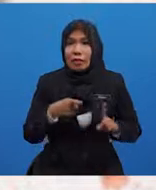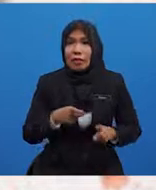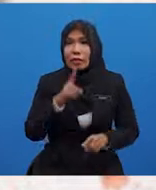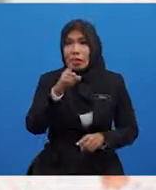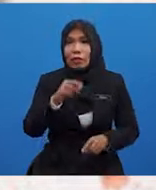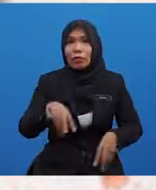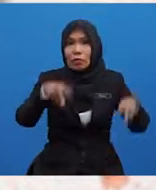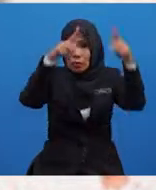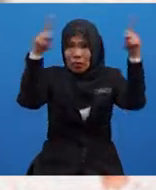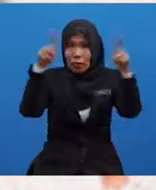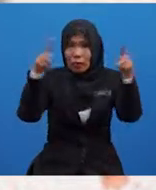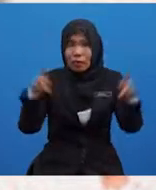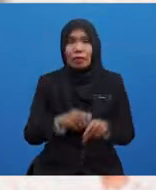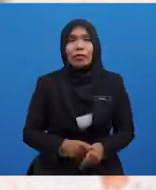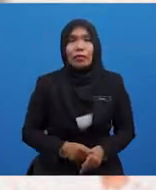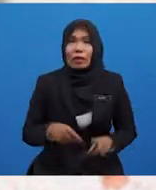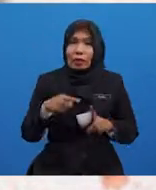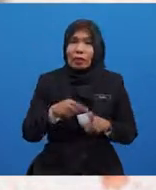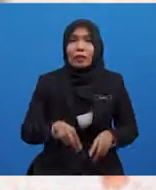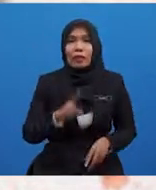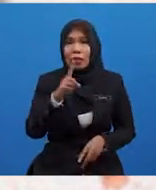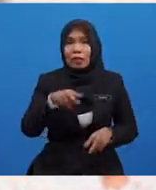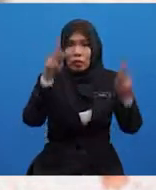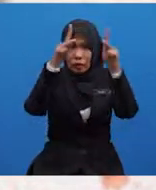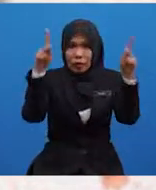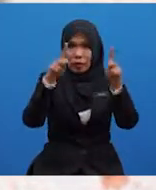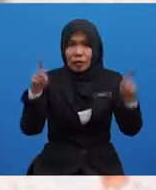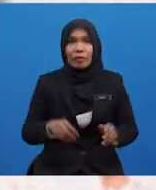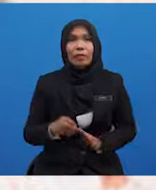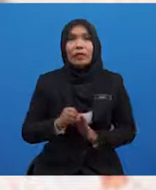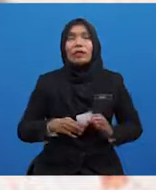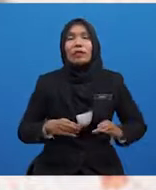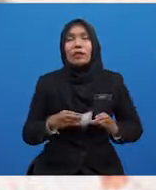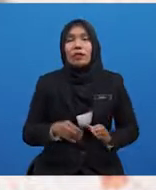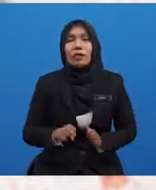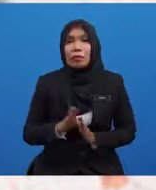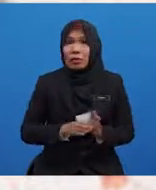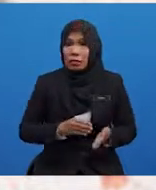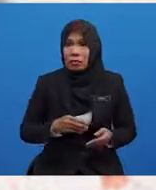seterusnya secara berterusan bagi menghasilkan suatu output.